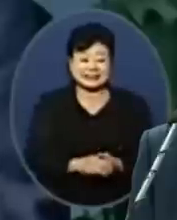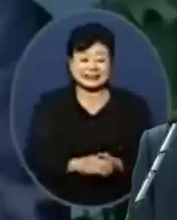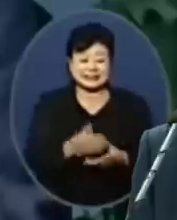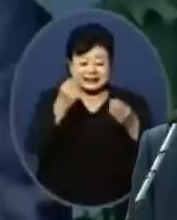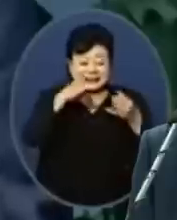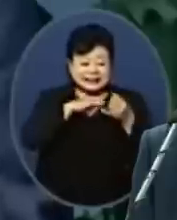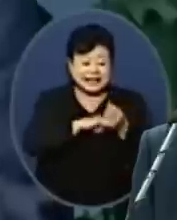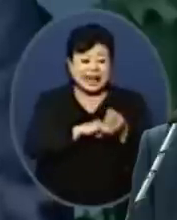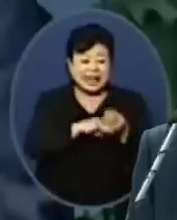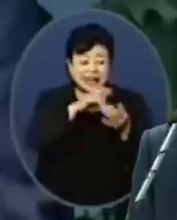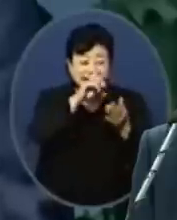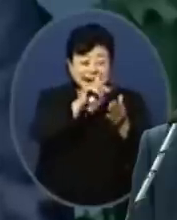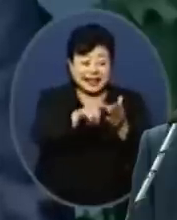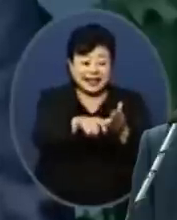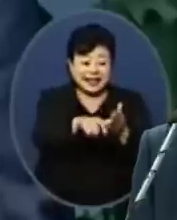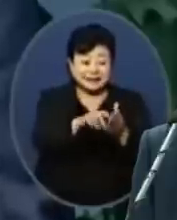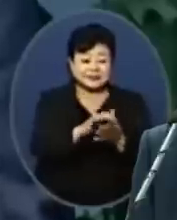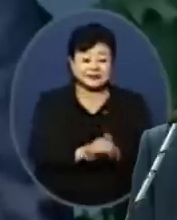신약시대 성도들은